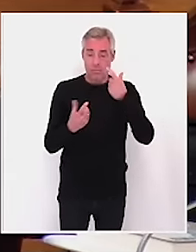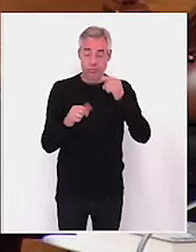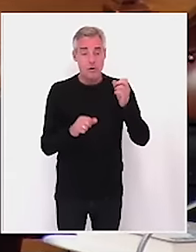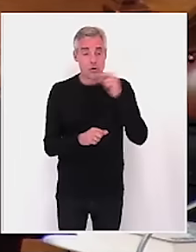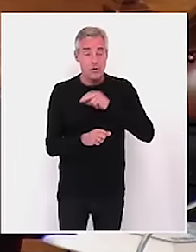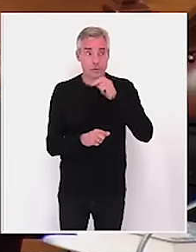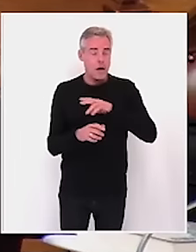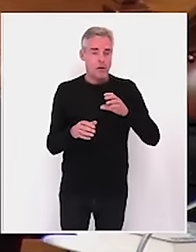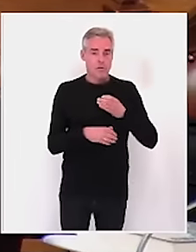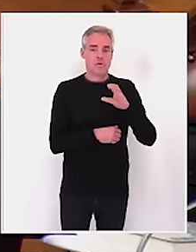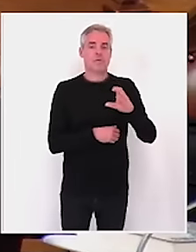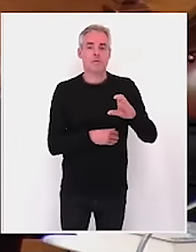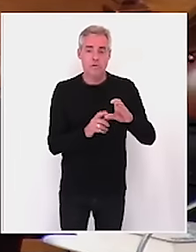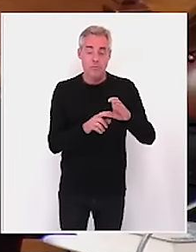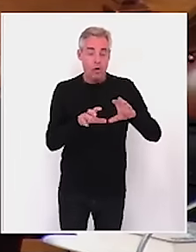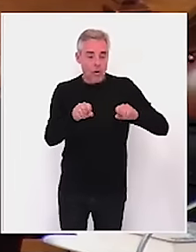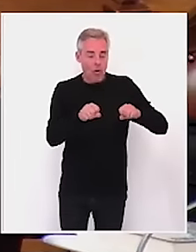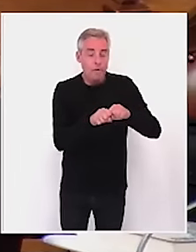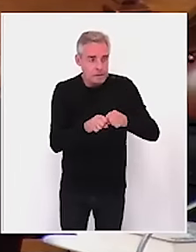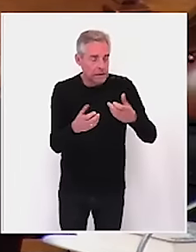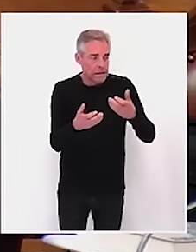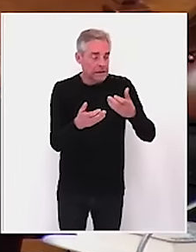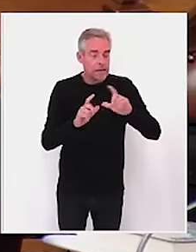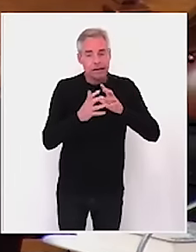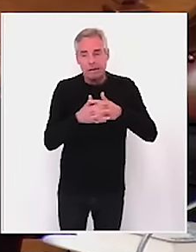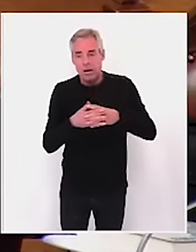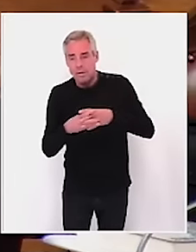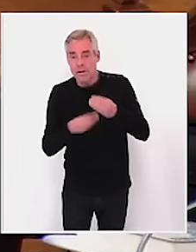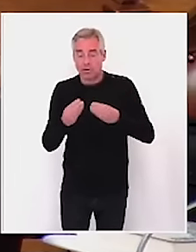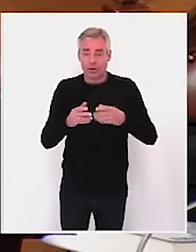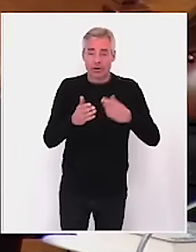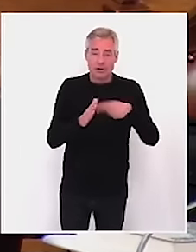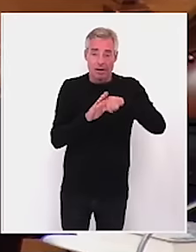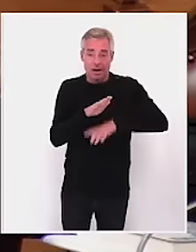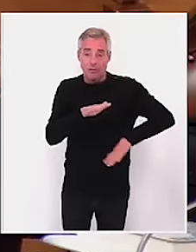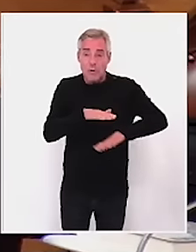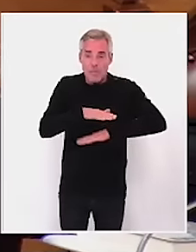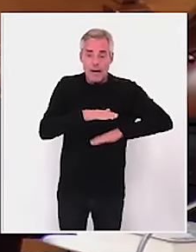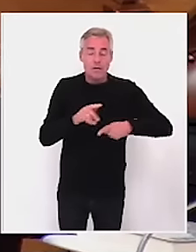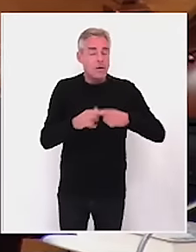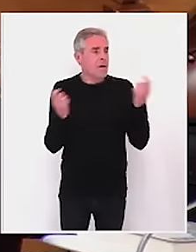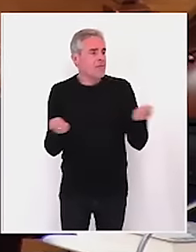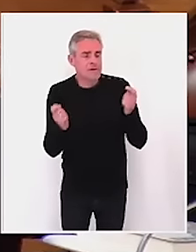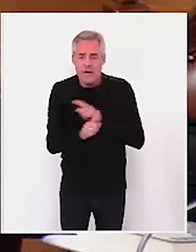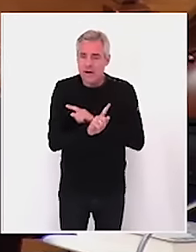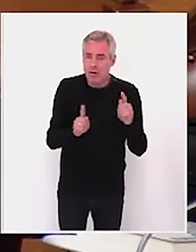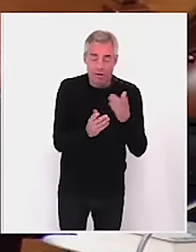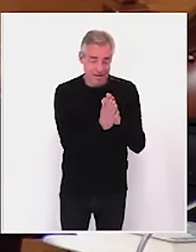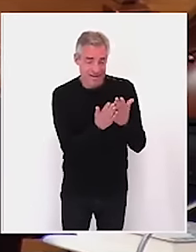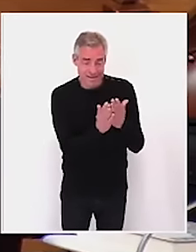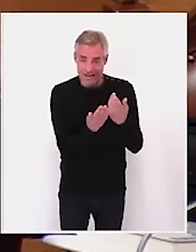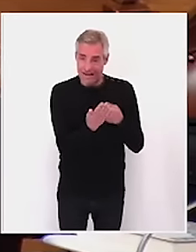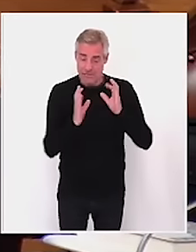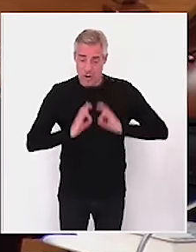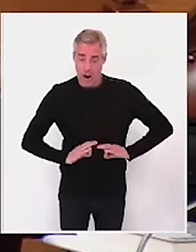qu'en fait, les subventions en viennent à apporter, pas du loisir, mais des choses basiques, en fait. C'est pas un festival, c'est des